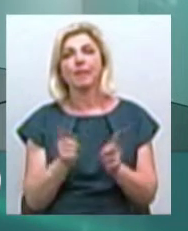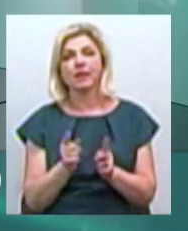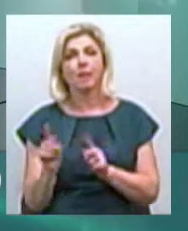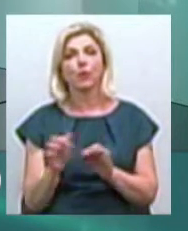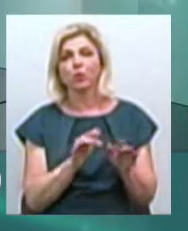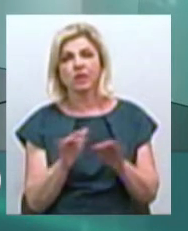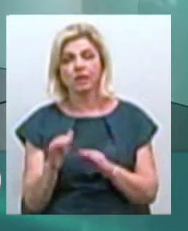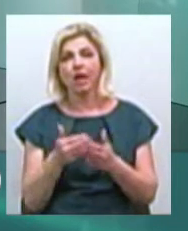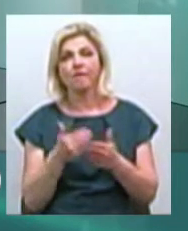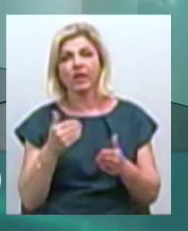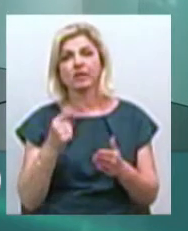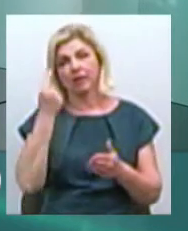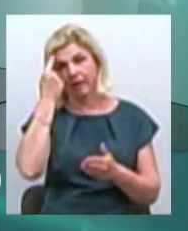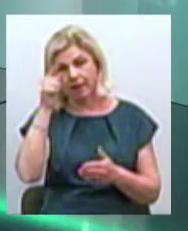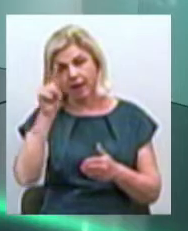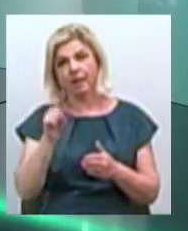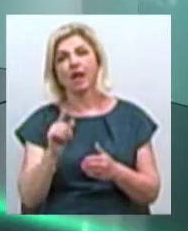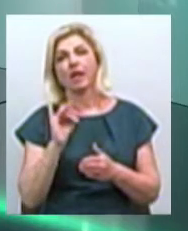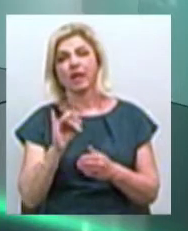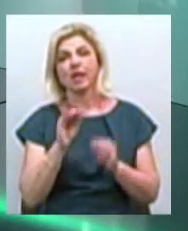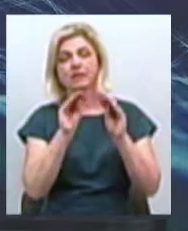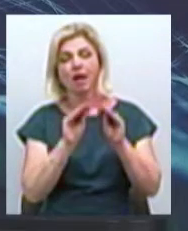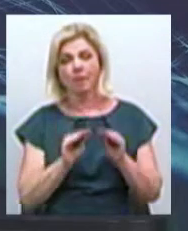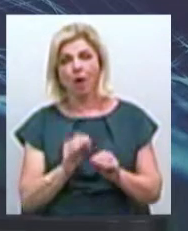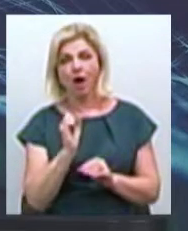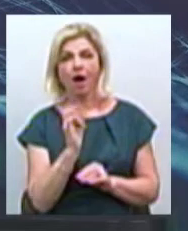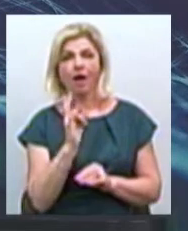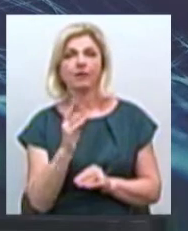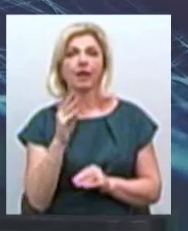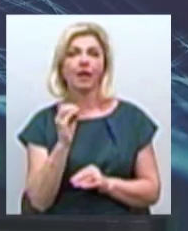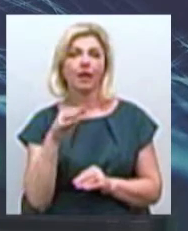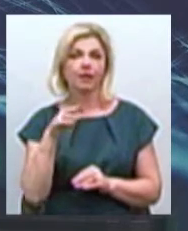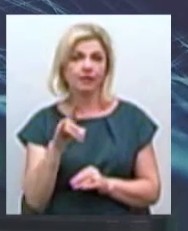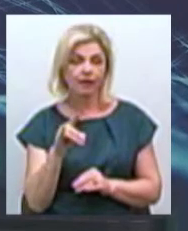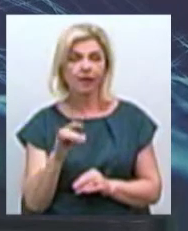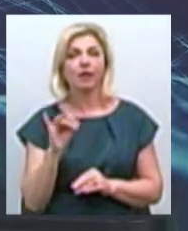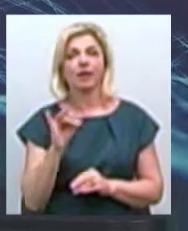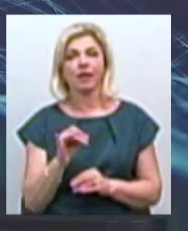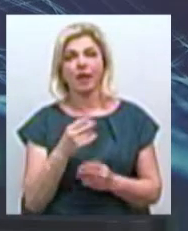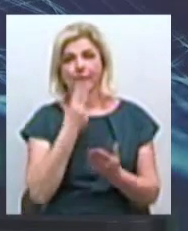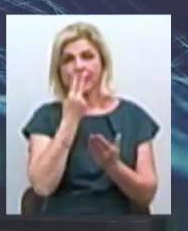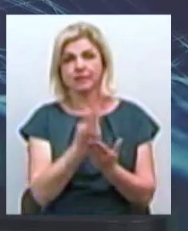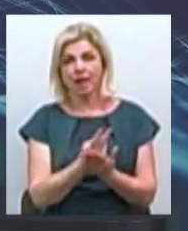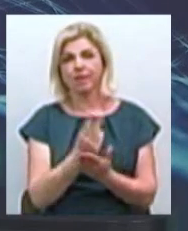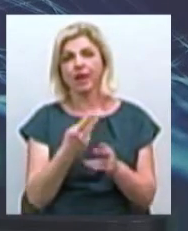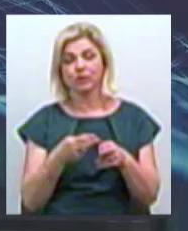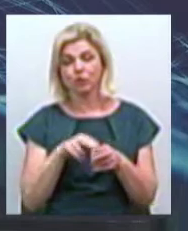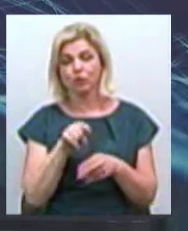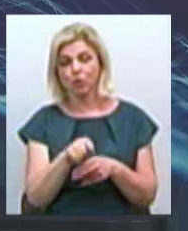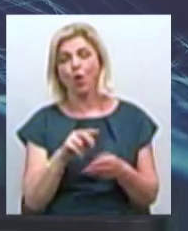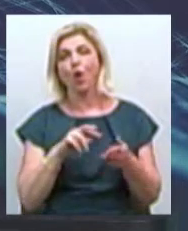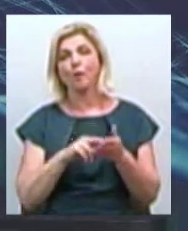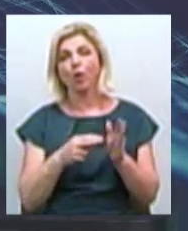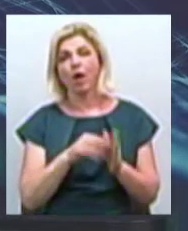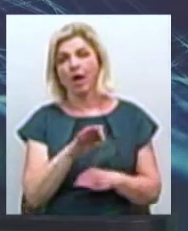від створення ідеї, заповнення анкети, представлення даного проєкту на експертній